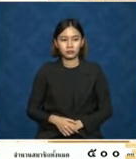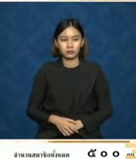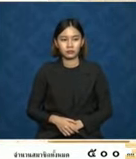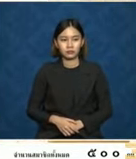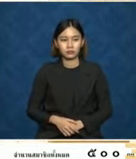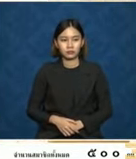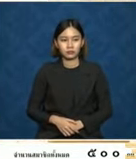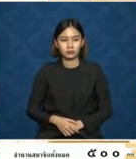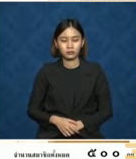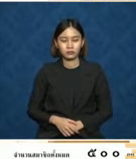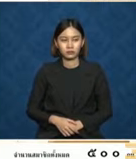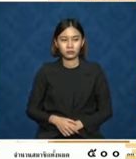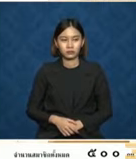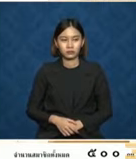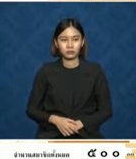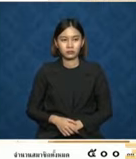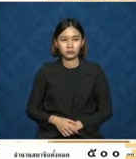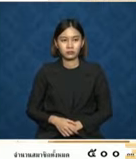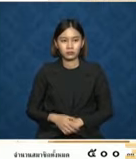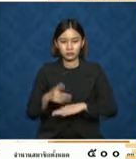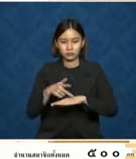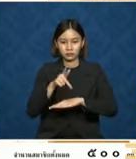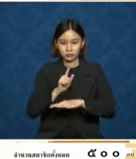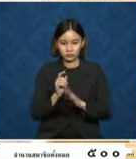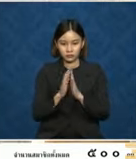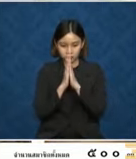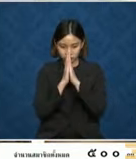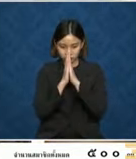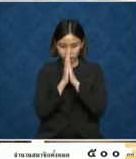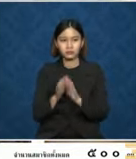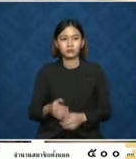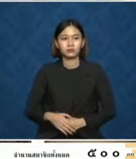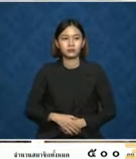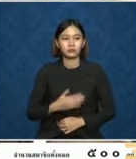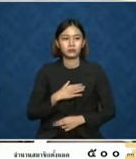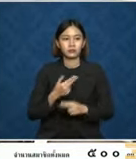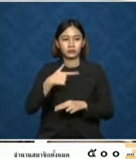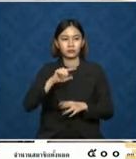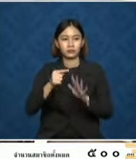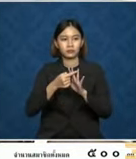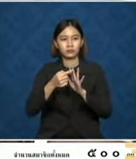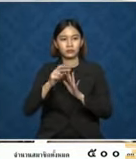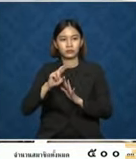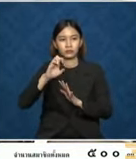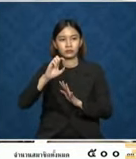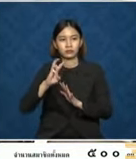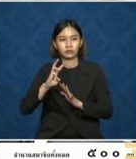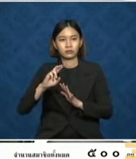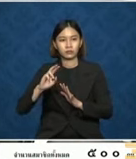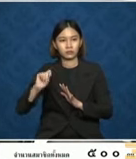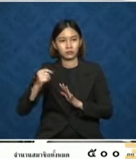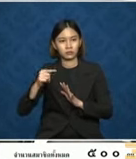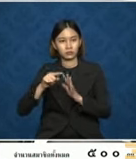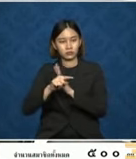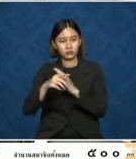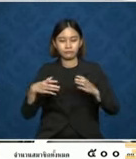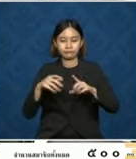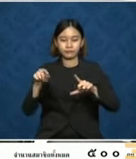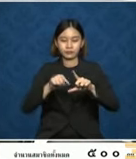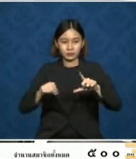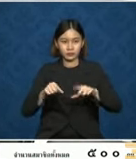ครับ เรียนท่านประธานสภาที่เคารพครับผมภูริวัฒน์ใจสำราญผู้แทนราษฎรบางเขนสายไหมลาดพร้าวพรรคก้าวไก